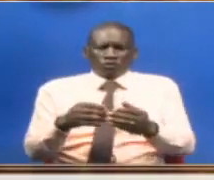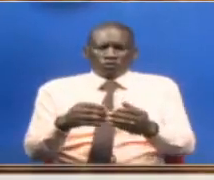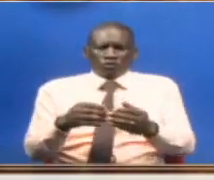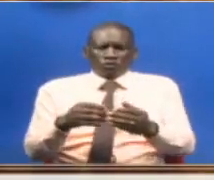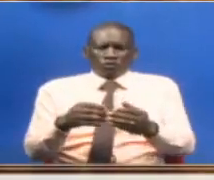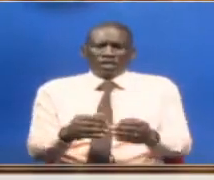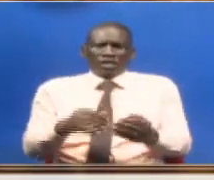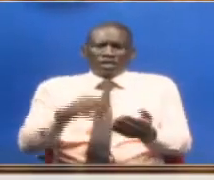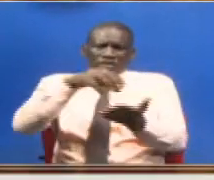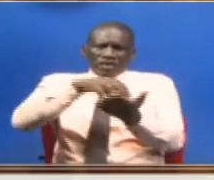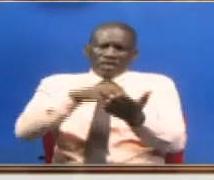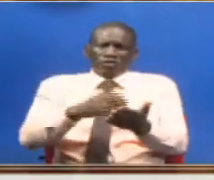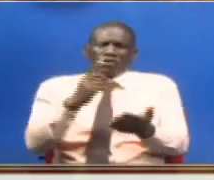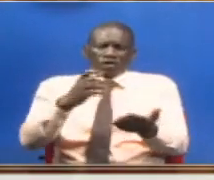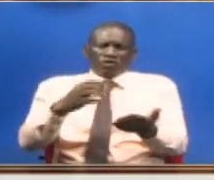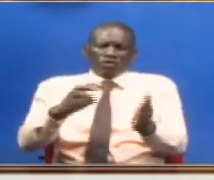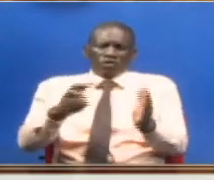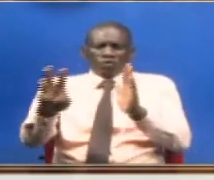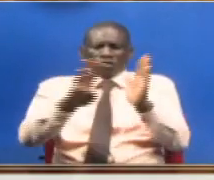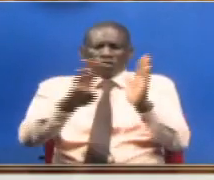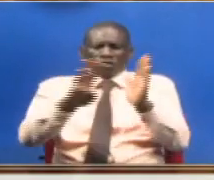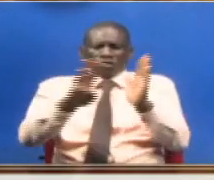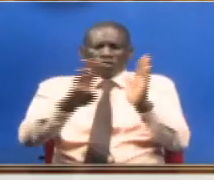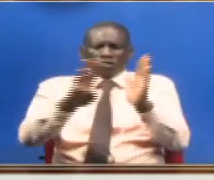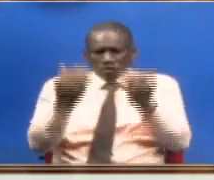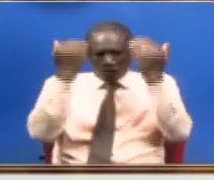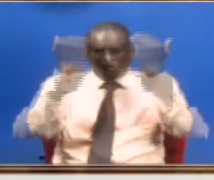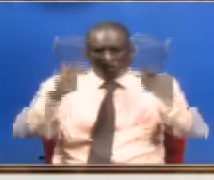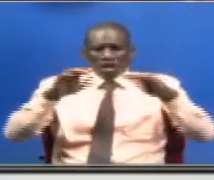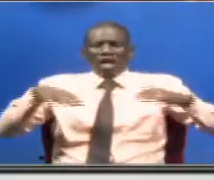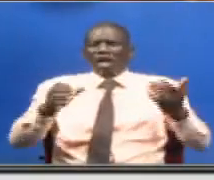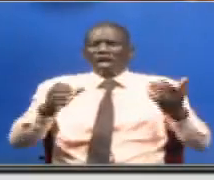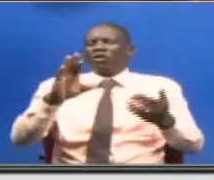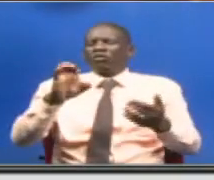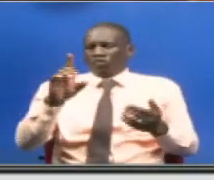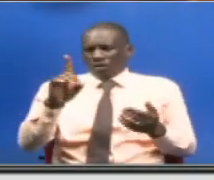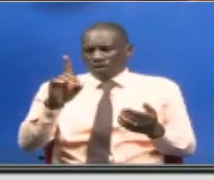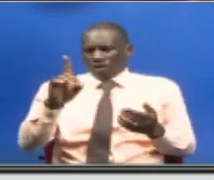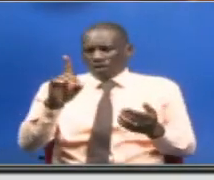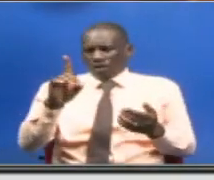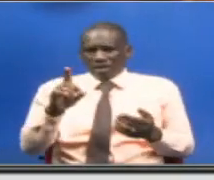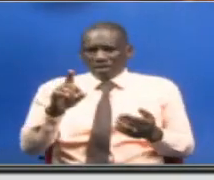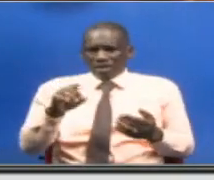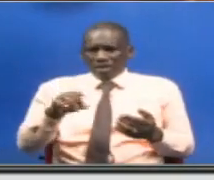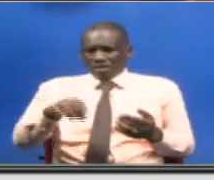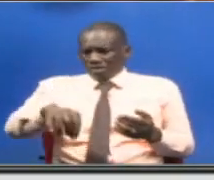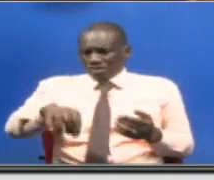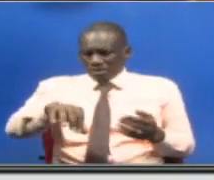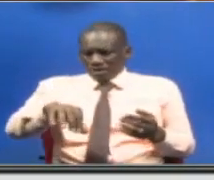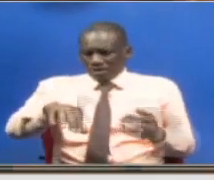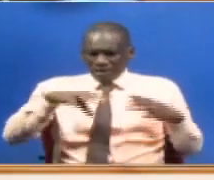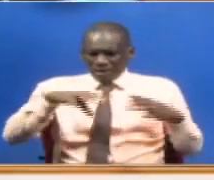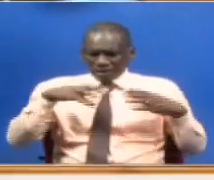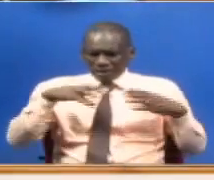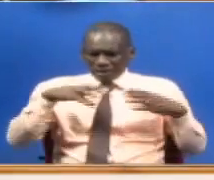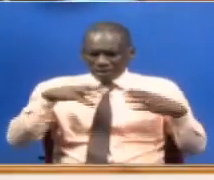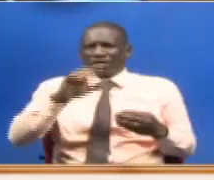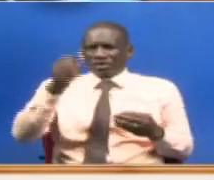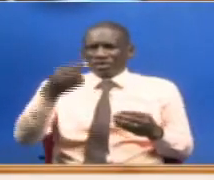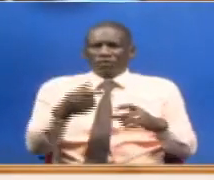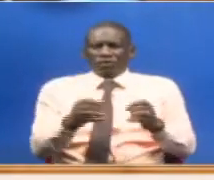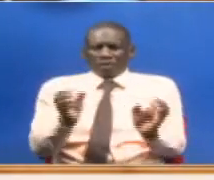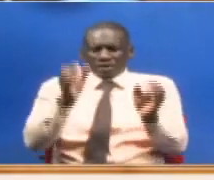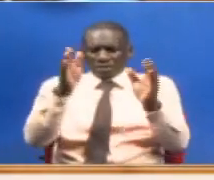mmoja wa mashi alisia kotini KW jinsi Fred lean alua laki kutoka kwa manari wa BBC